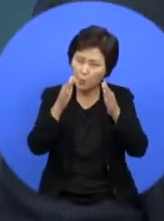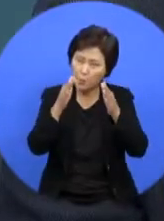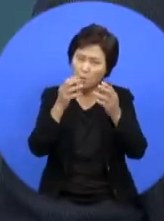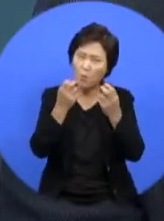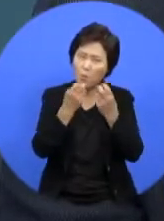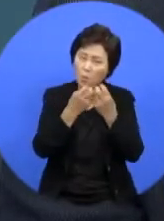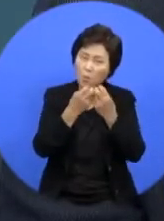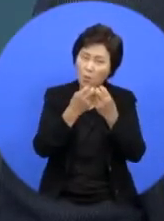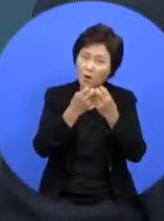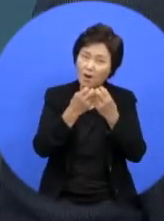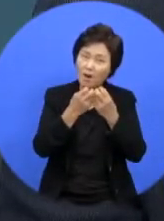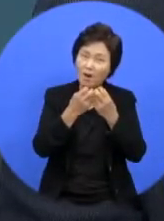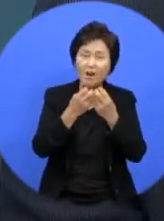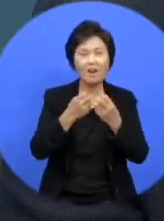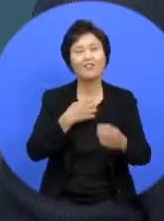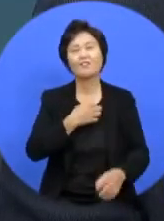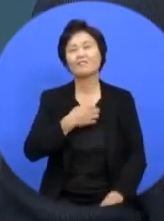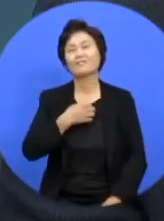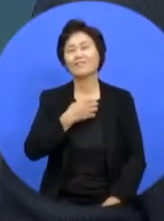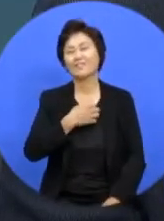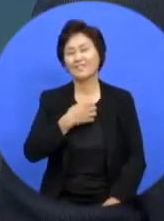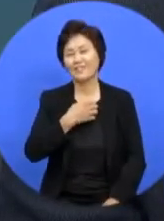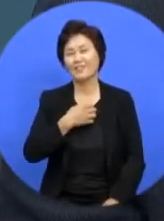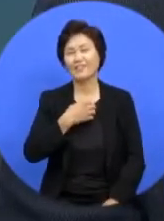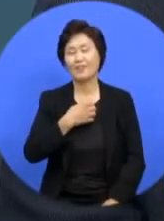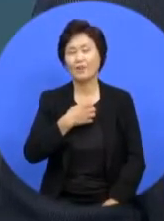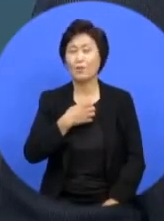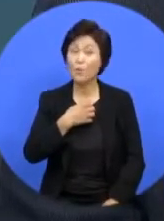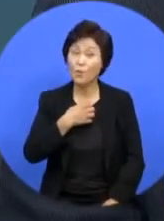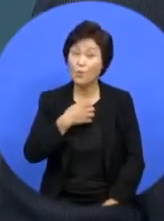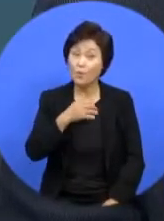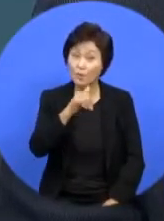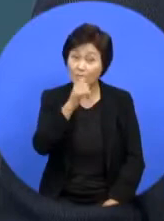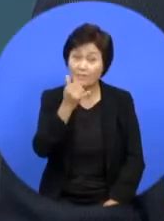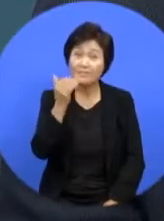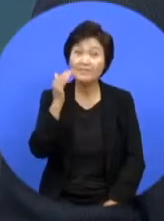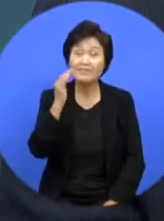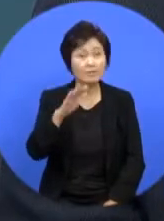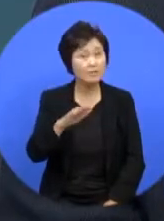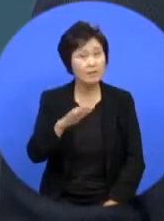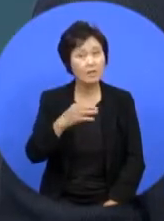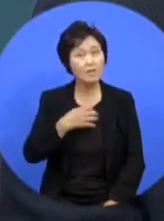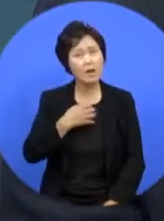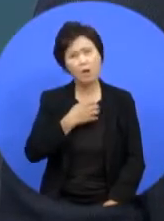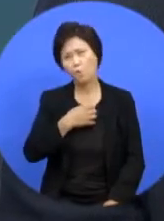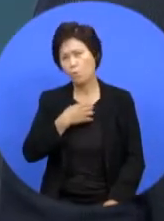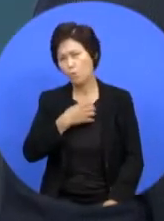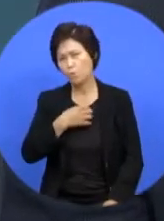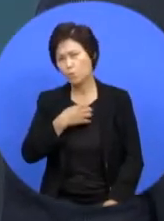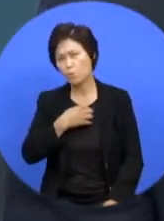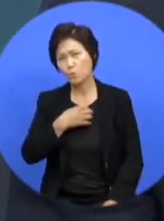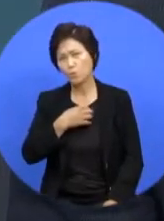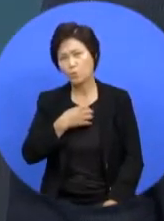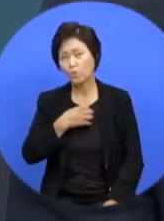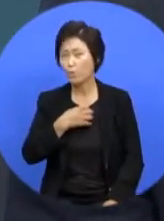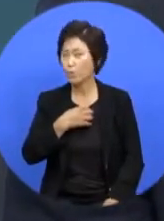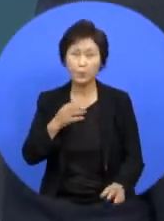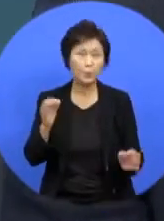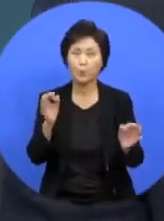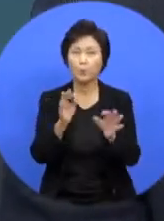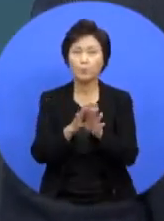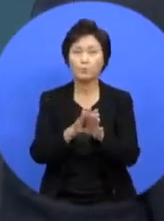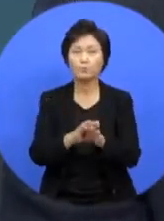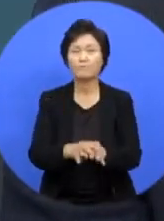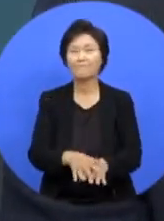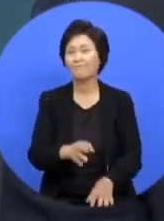예, 예. 제가 걱정했던 거나 우려했던 부분은 전혀 없어요? 네, 더 그런